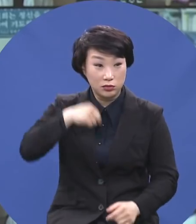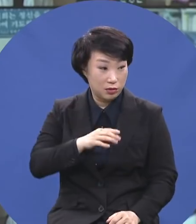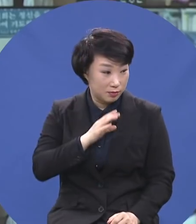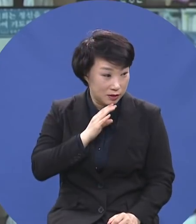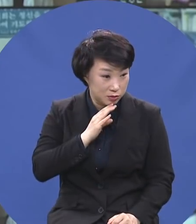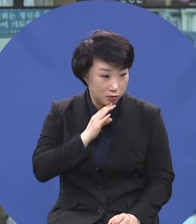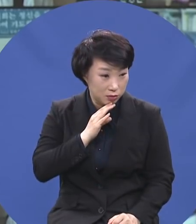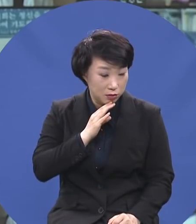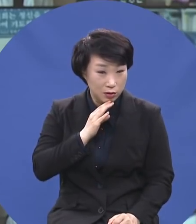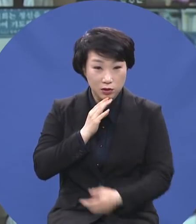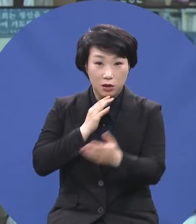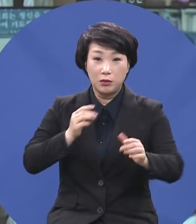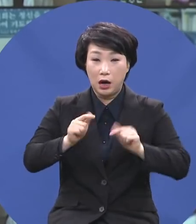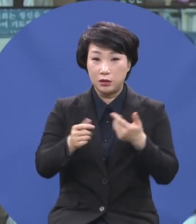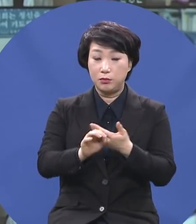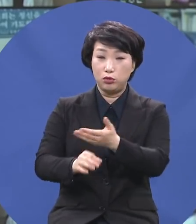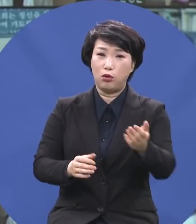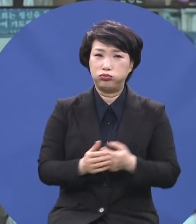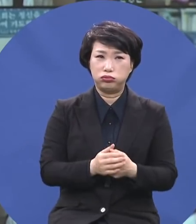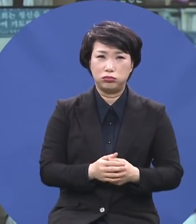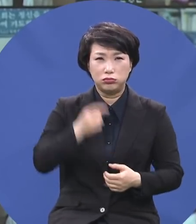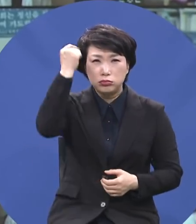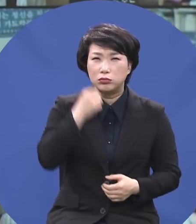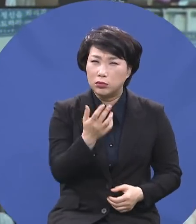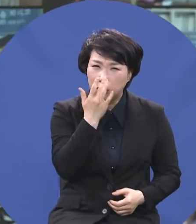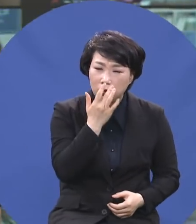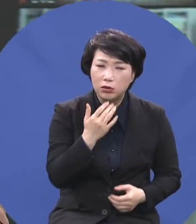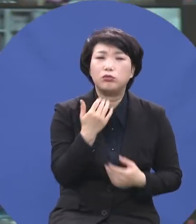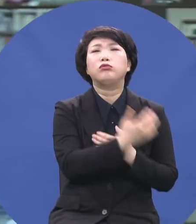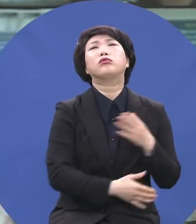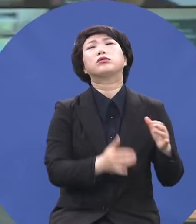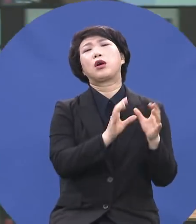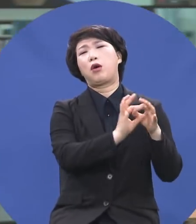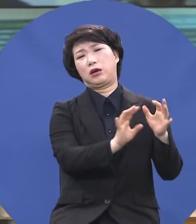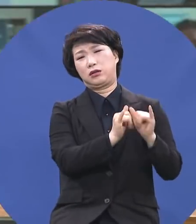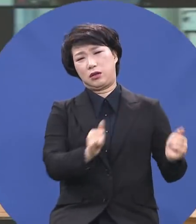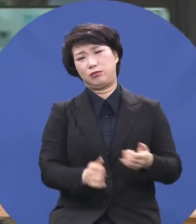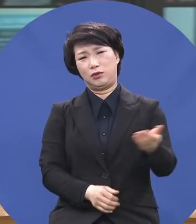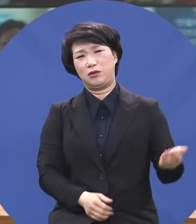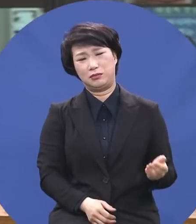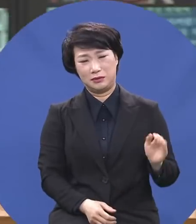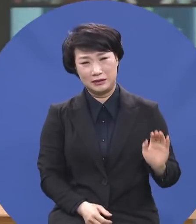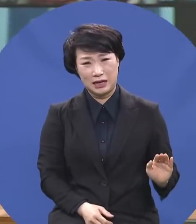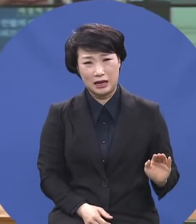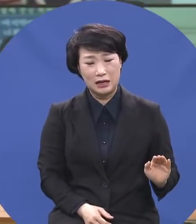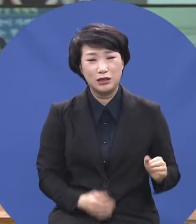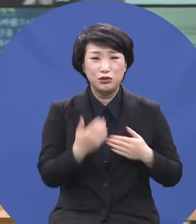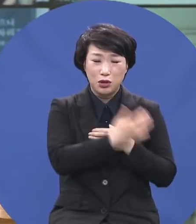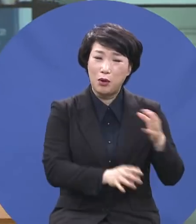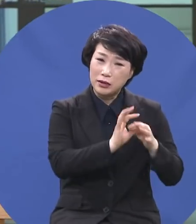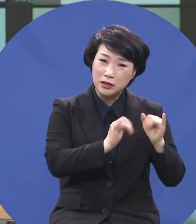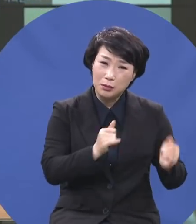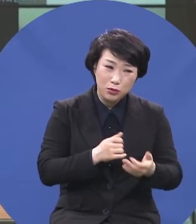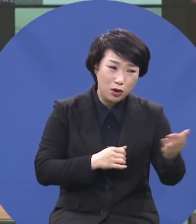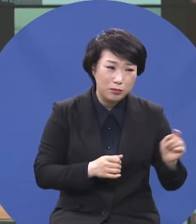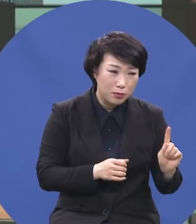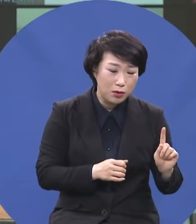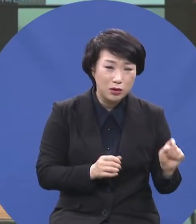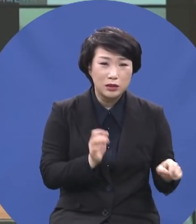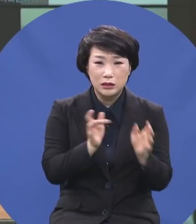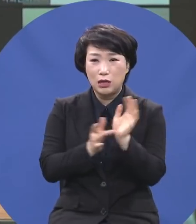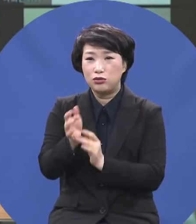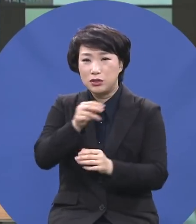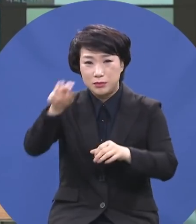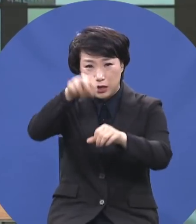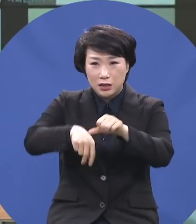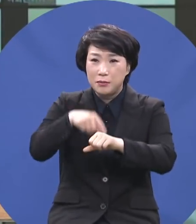못하면 그냥 육의 사람입니다. 육의 사람. 육의 사람은 예수 십자가의